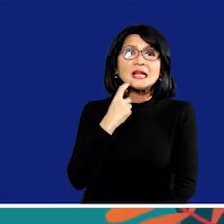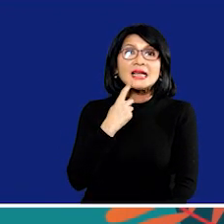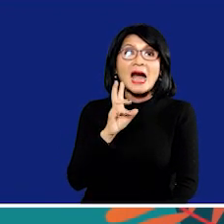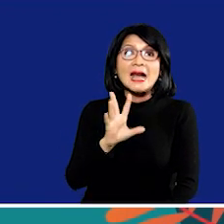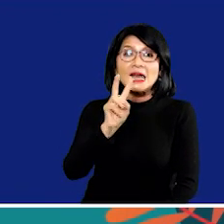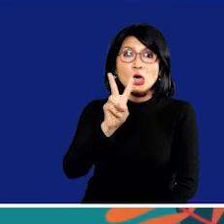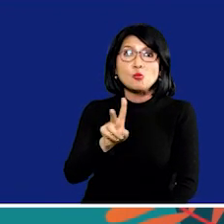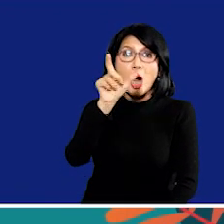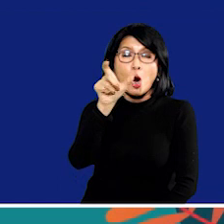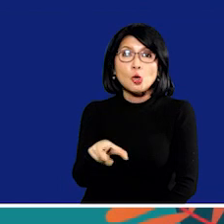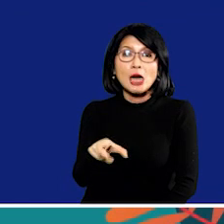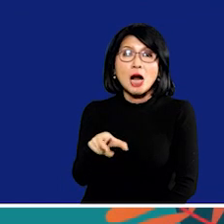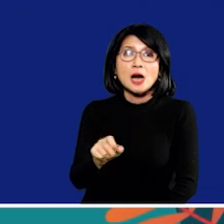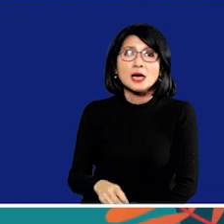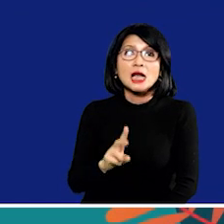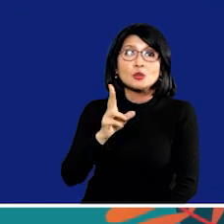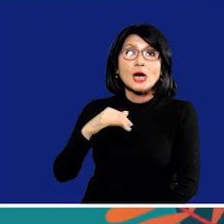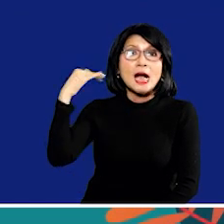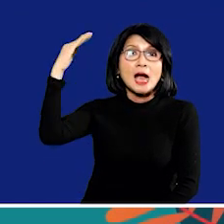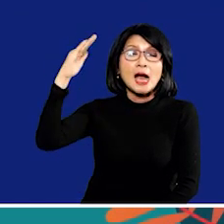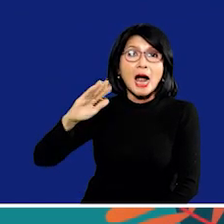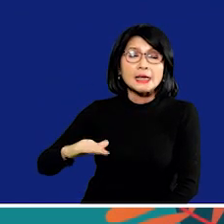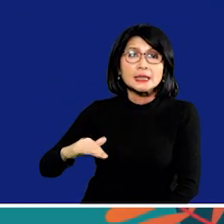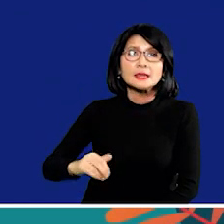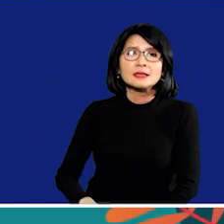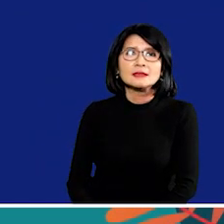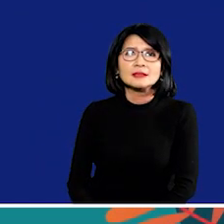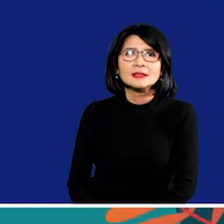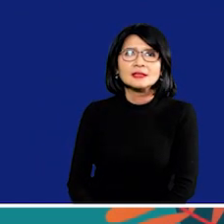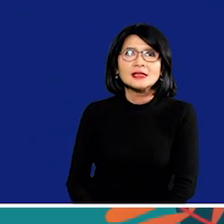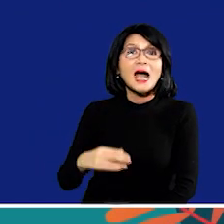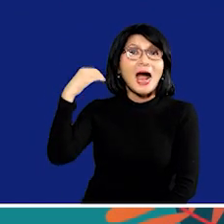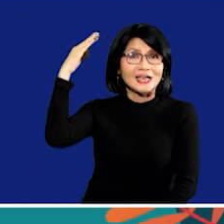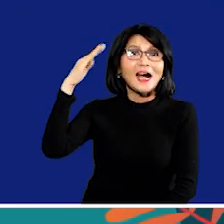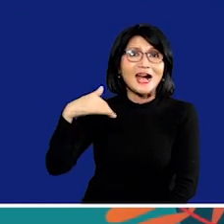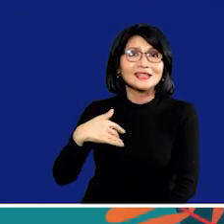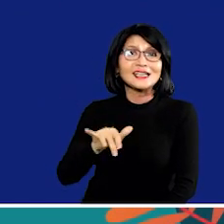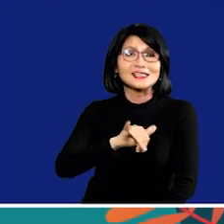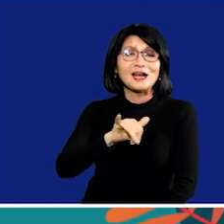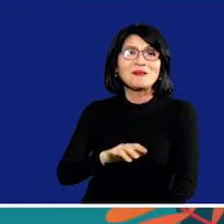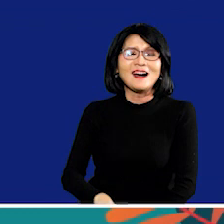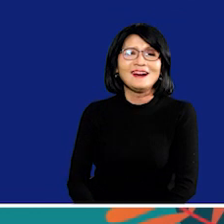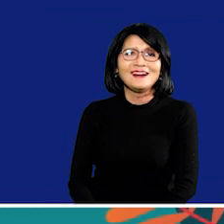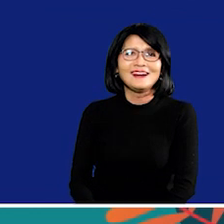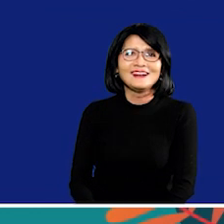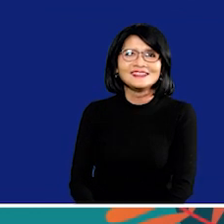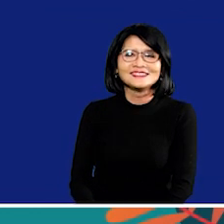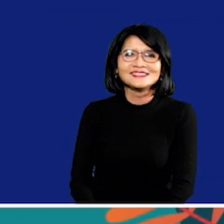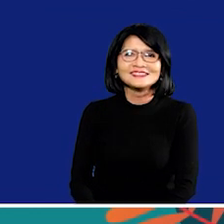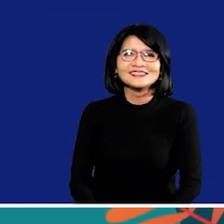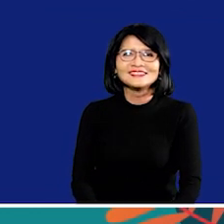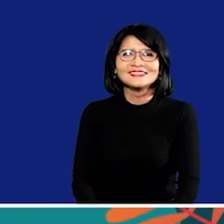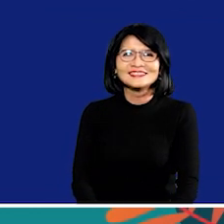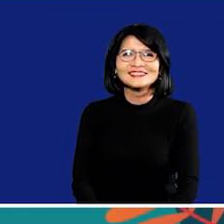ada dua orang yang kakak adik. Abang adik. Abang adik. Oke.